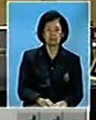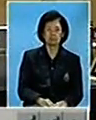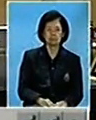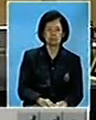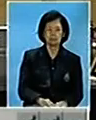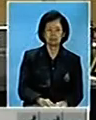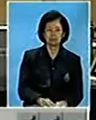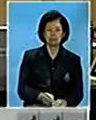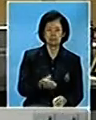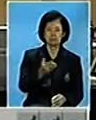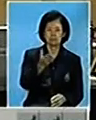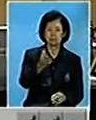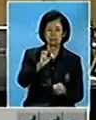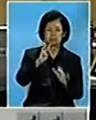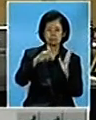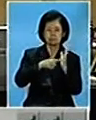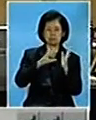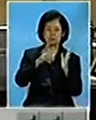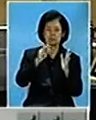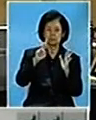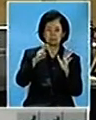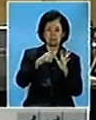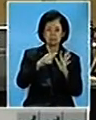ท่านวัชระเพชรทองเชิญ